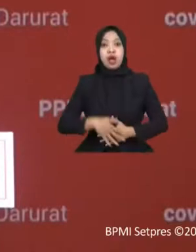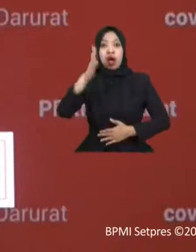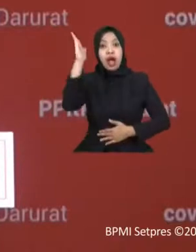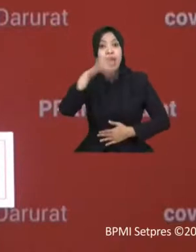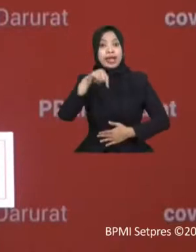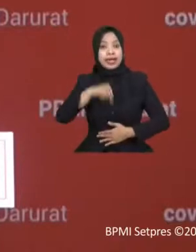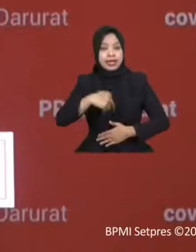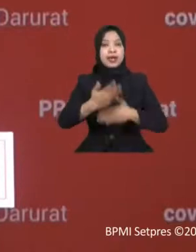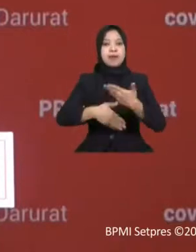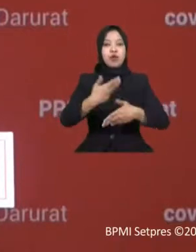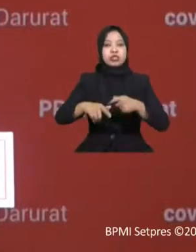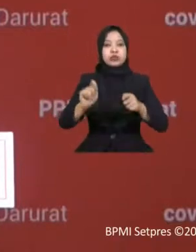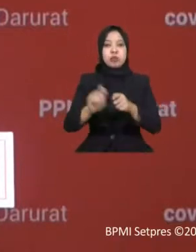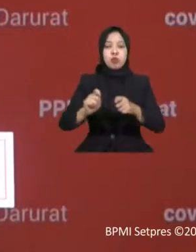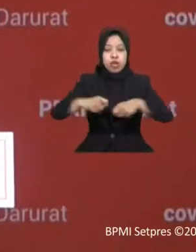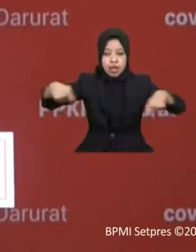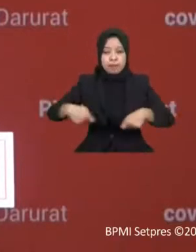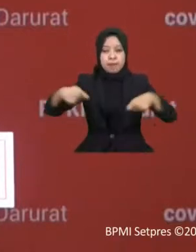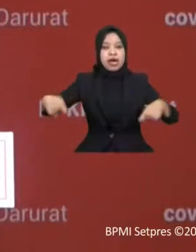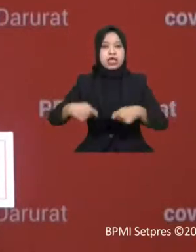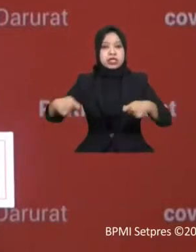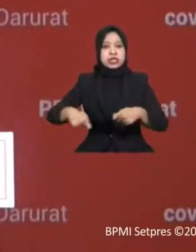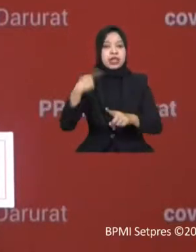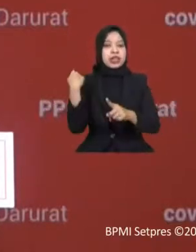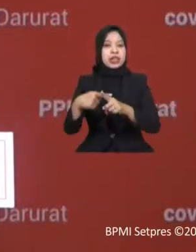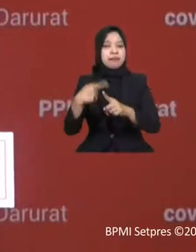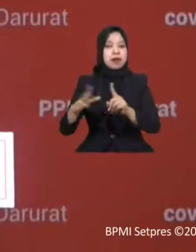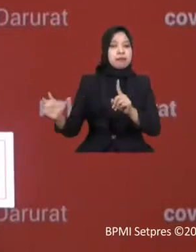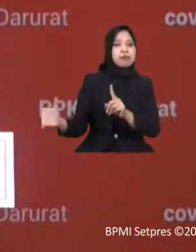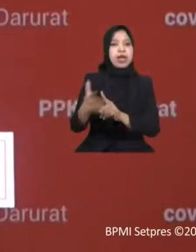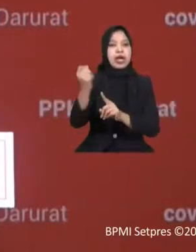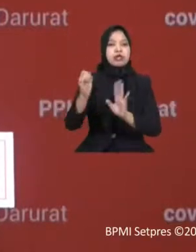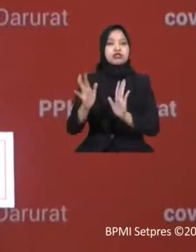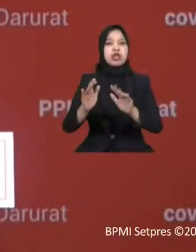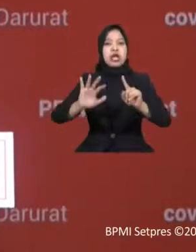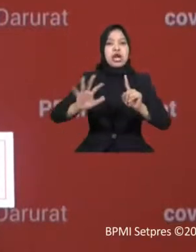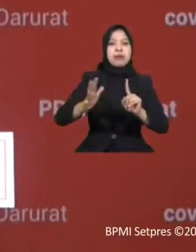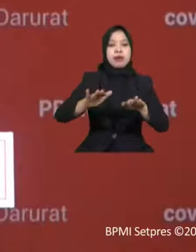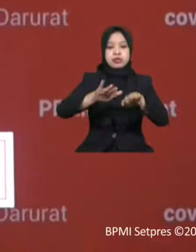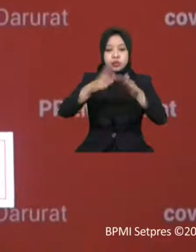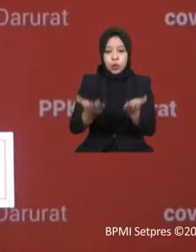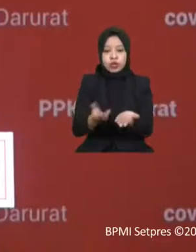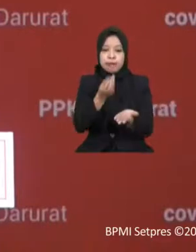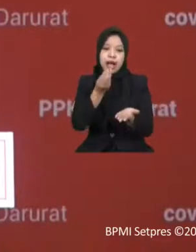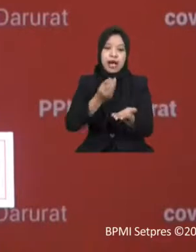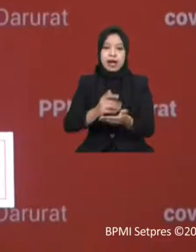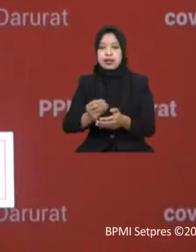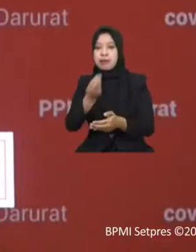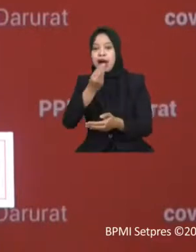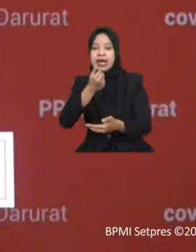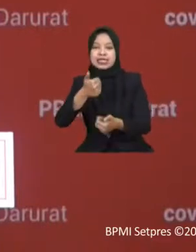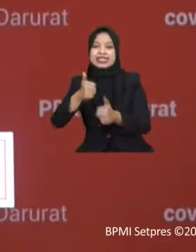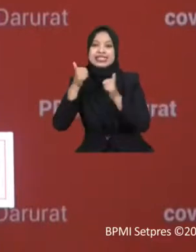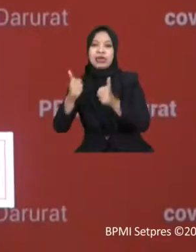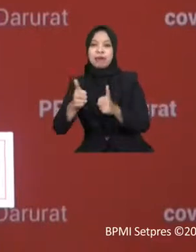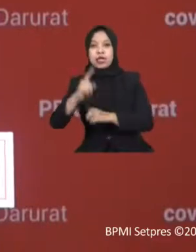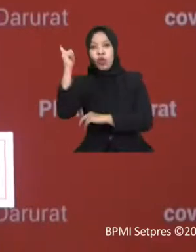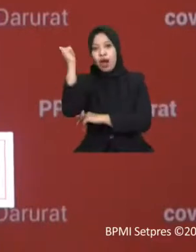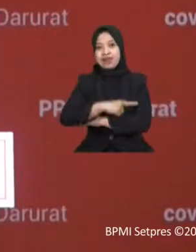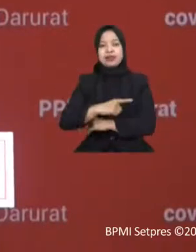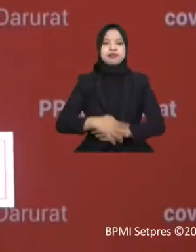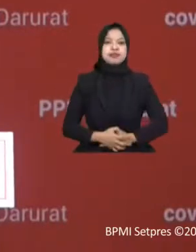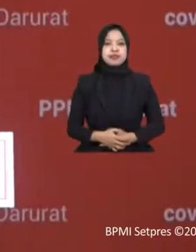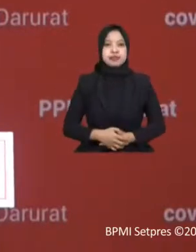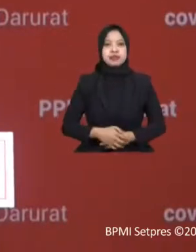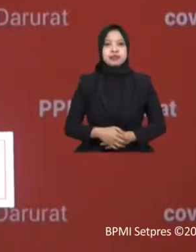hari ini produksi makanan sudah mencapai 15000 kotak makanan siap saji per hari